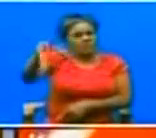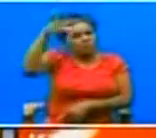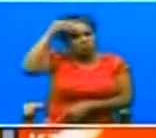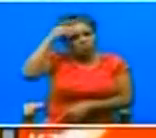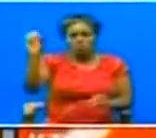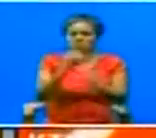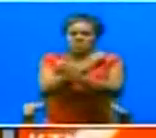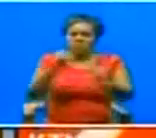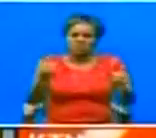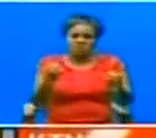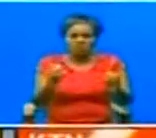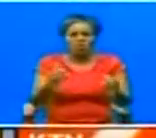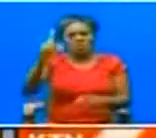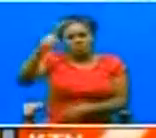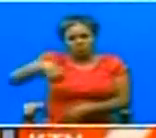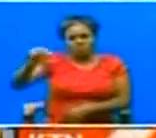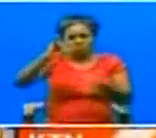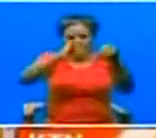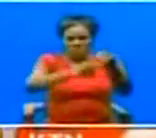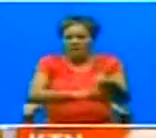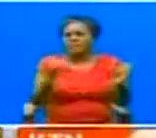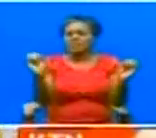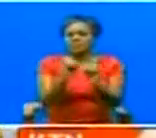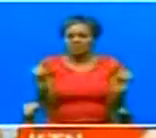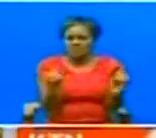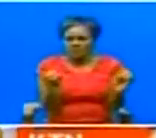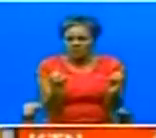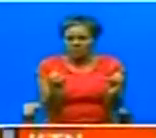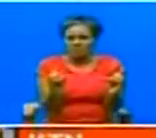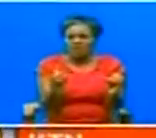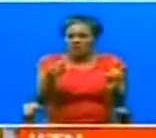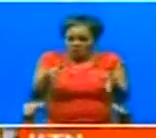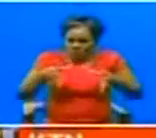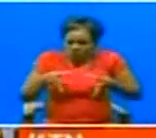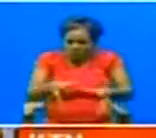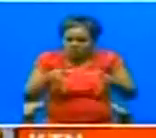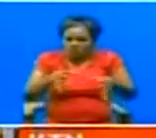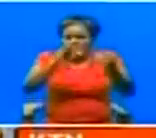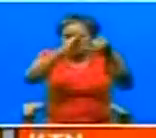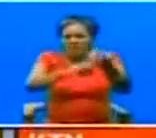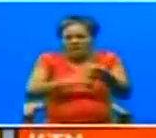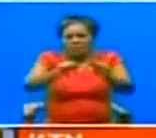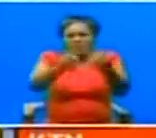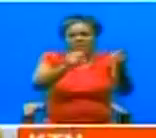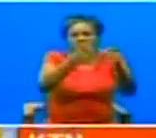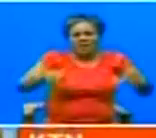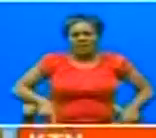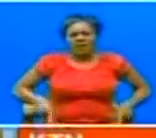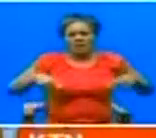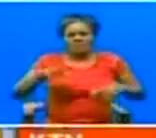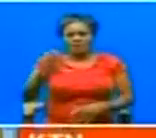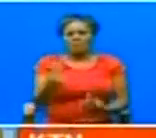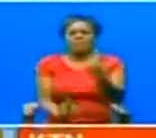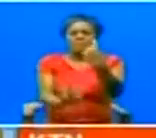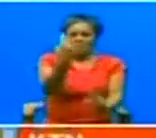hakusomeshwa, hakutolewa idhini ya kuozeshwa na wazazi wake, ikawa ni ndoa ya kulazimishwa iliyomharibia maisha yake.